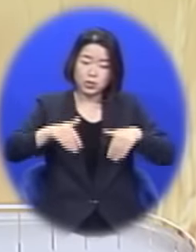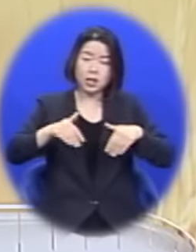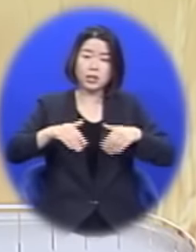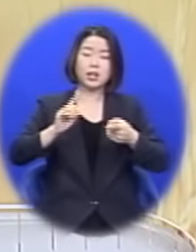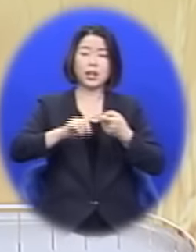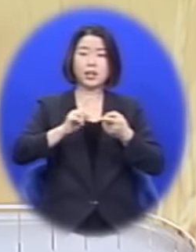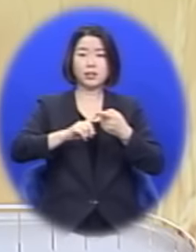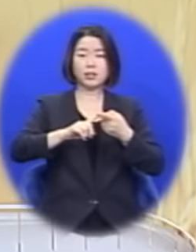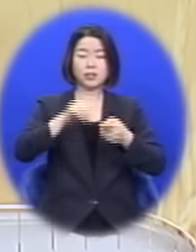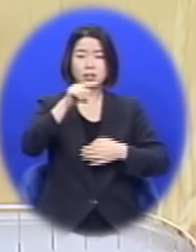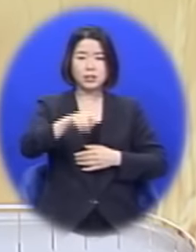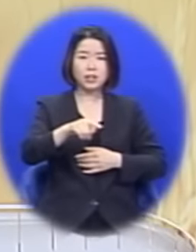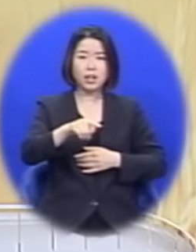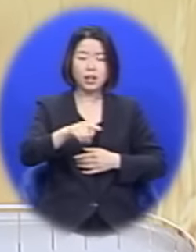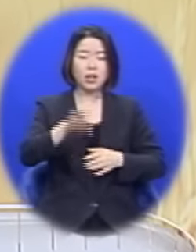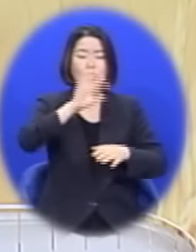감사해요.